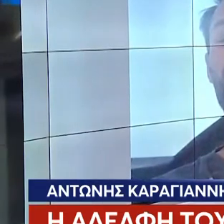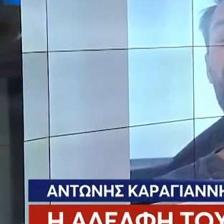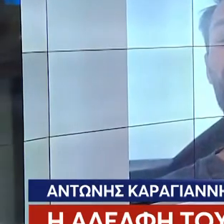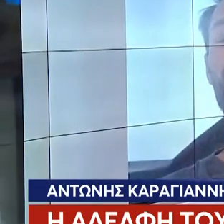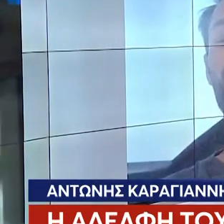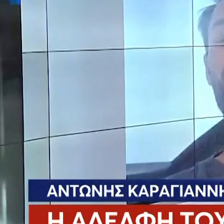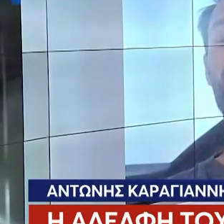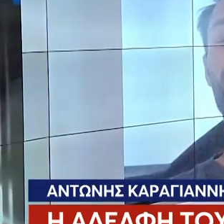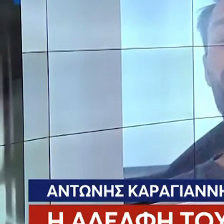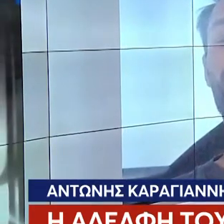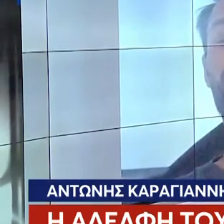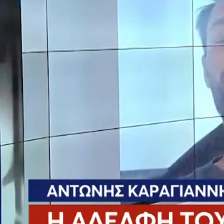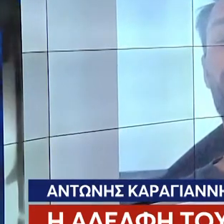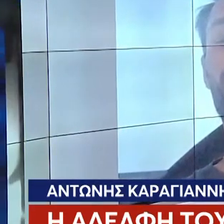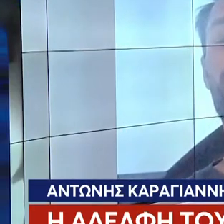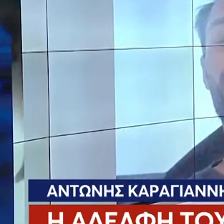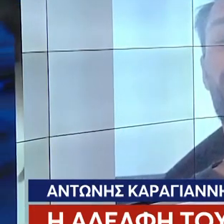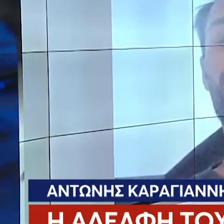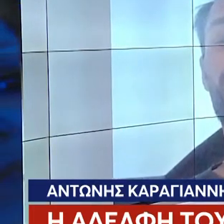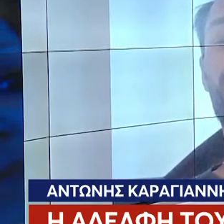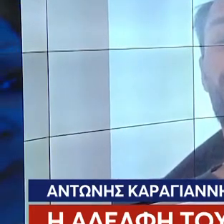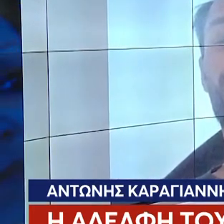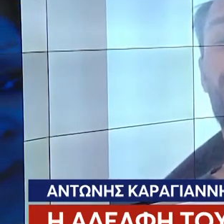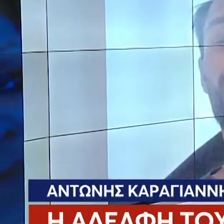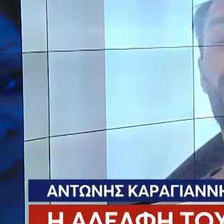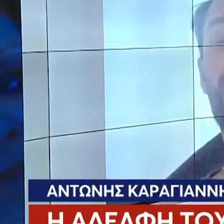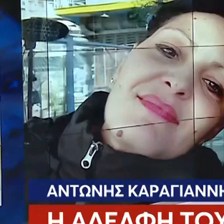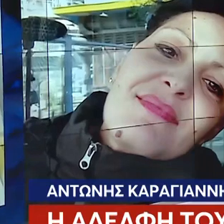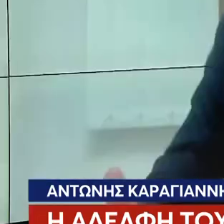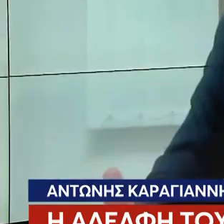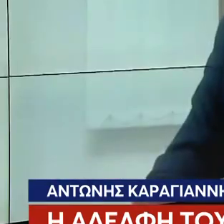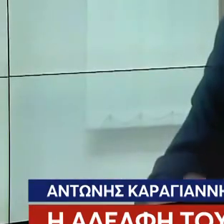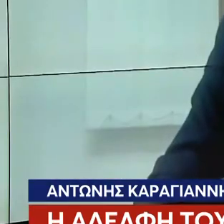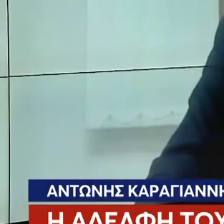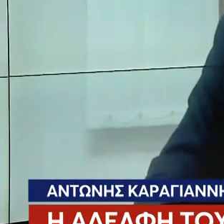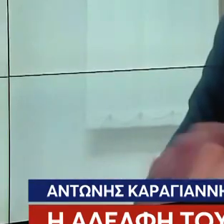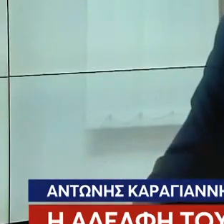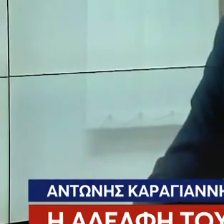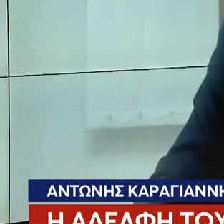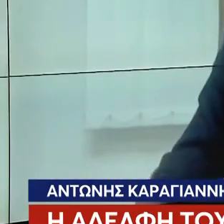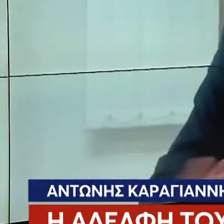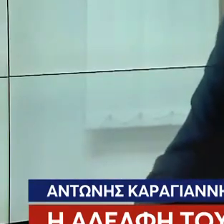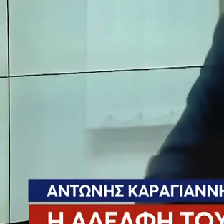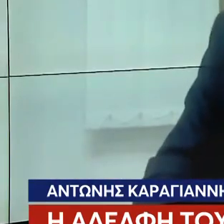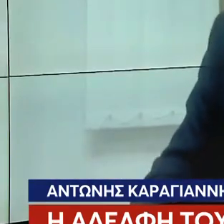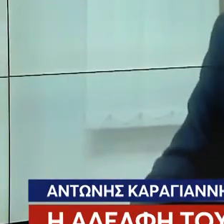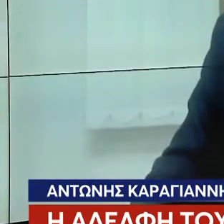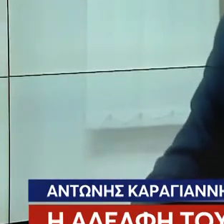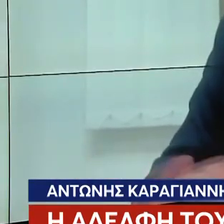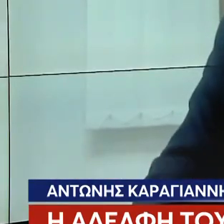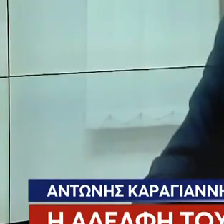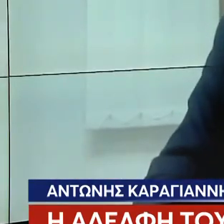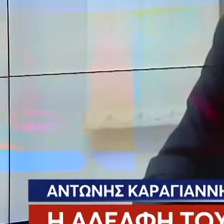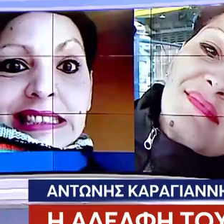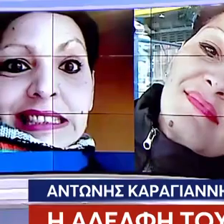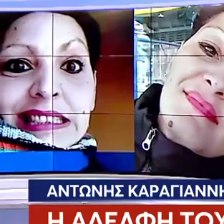ποσό. Όλες οι περιπτώσεις εξελίχθηκαν είτε έξω από το σπίτι της, είτε έξω από την εργασία της. Δηλαδή, χωρίς η ίδια να γνωρίζει, χωρίς να την έχει πάρει κάποιο